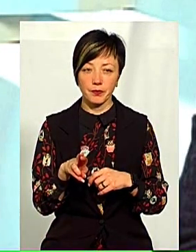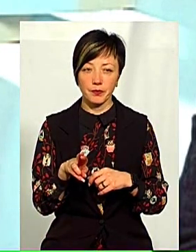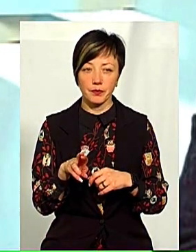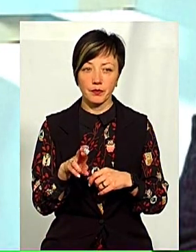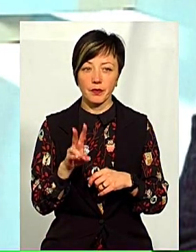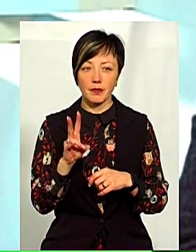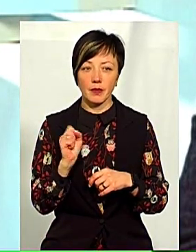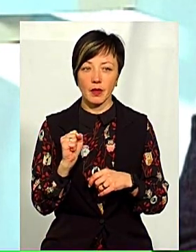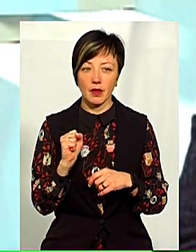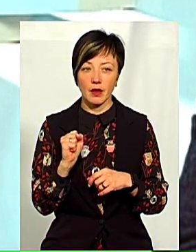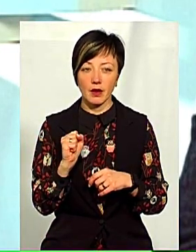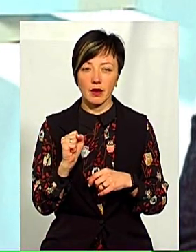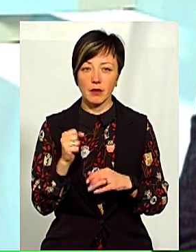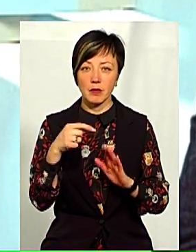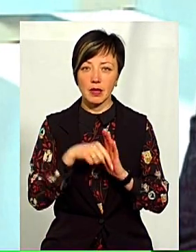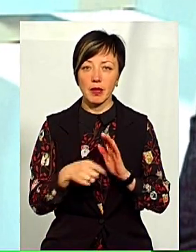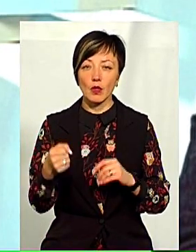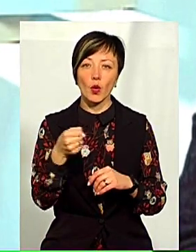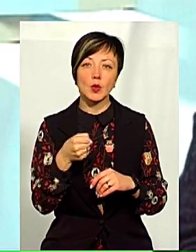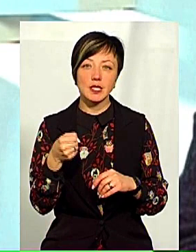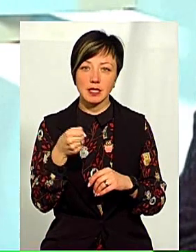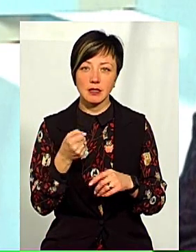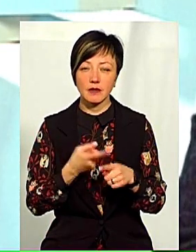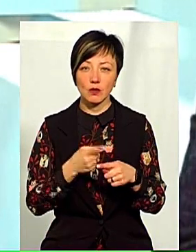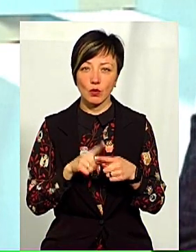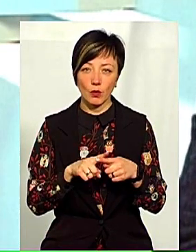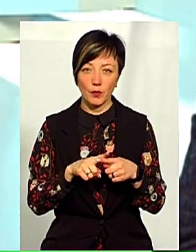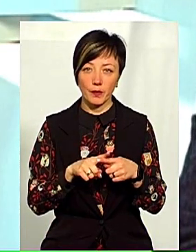на предмет носійства цього